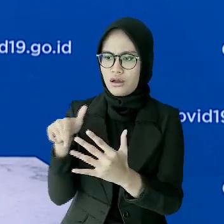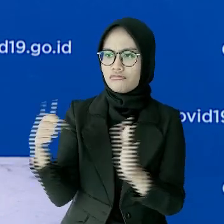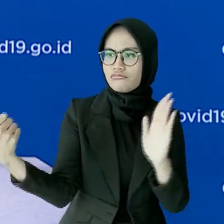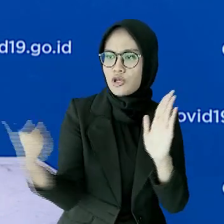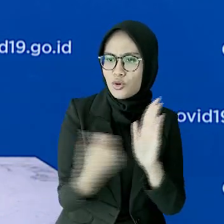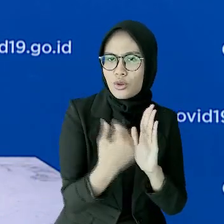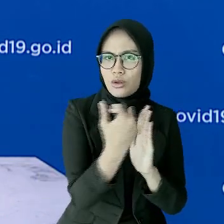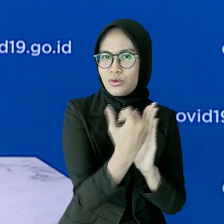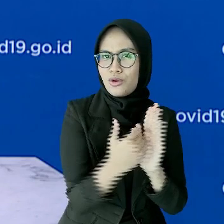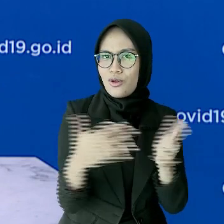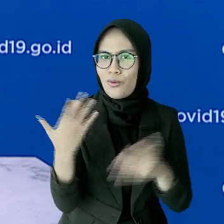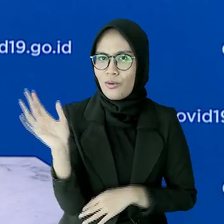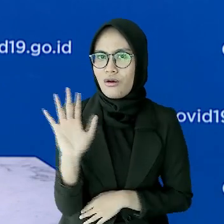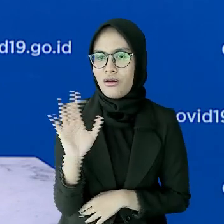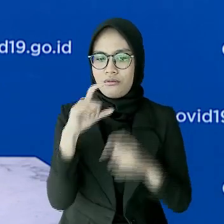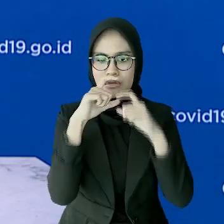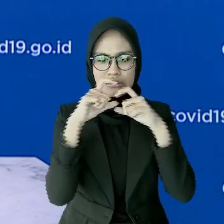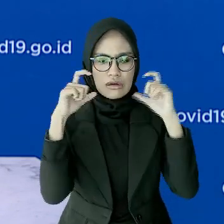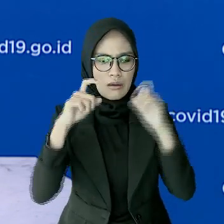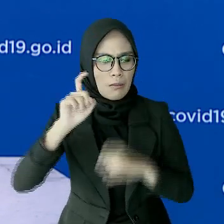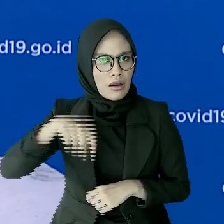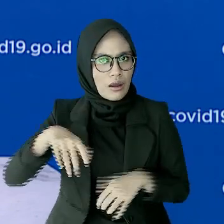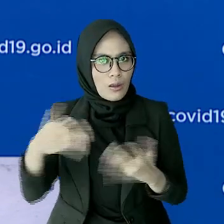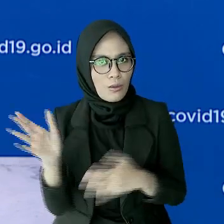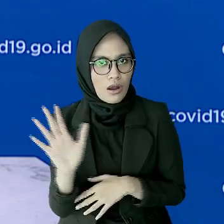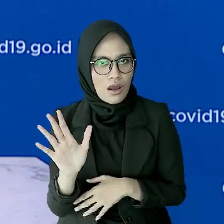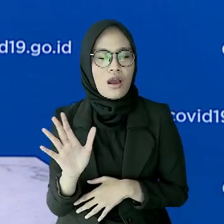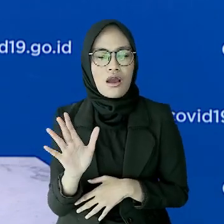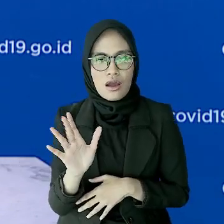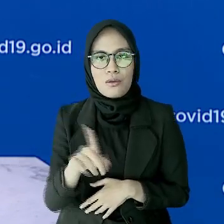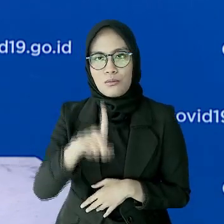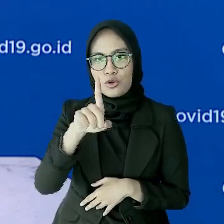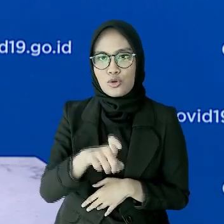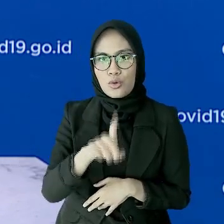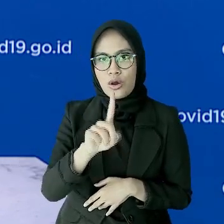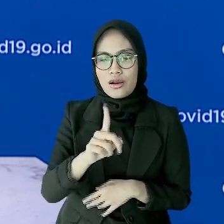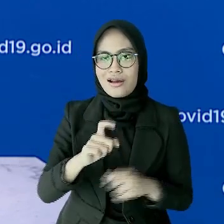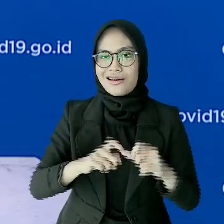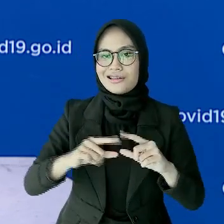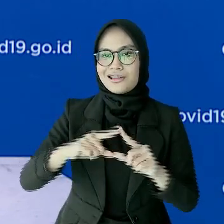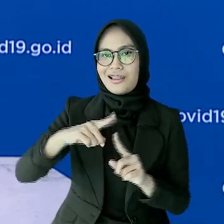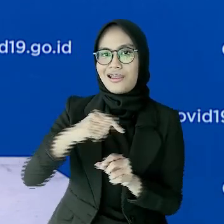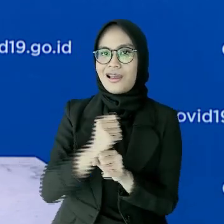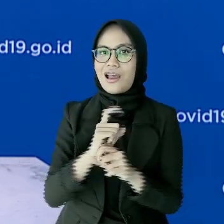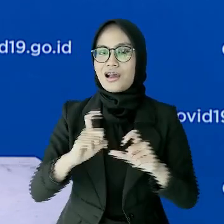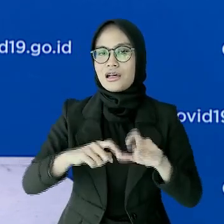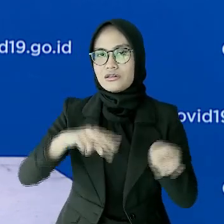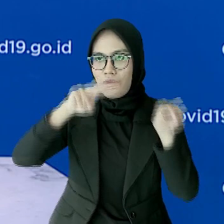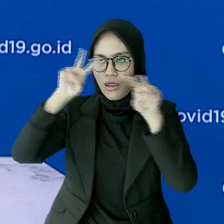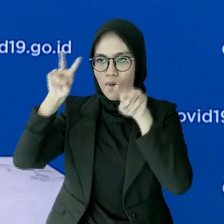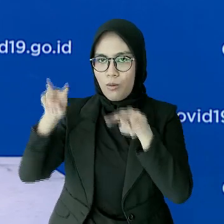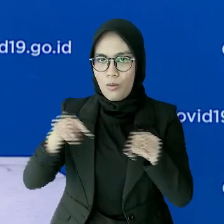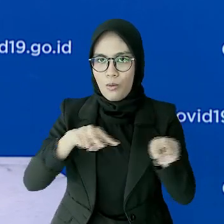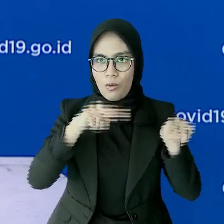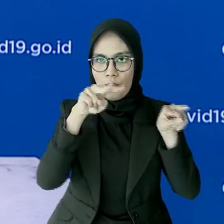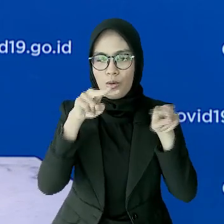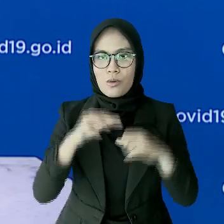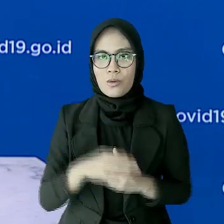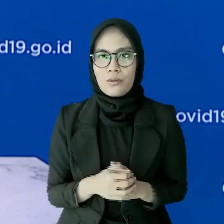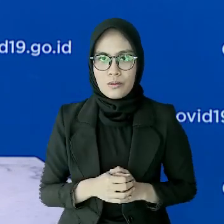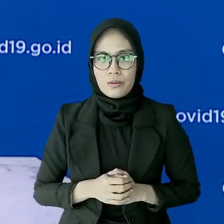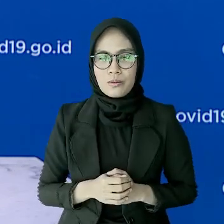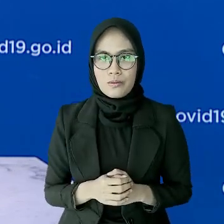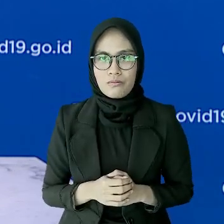memakai masker dalam beraktivitas di luar rumah. Masyarakat juga dihimbau untuk bepergian pada lokasi